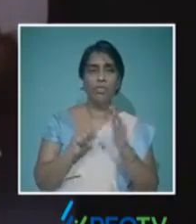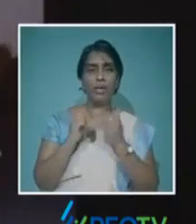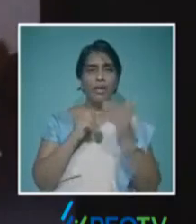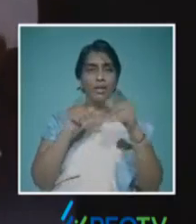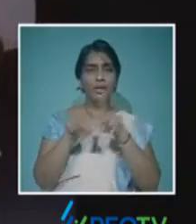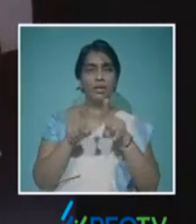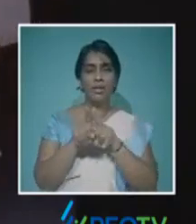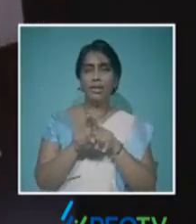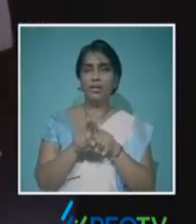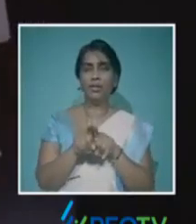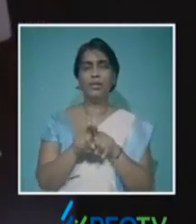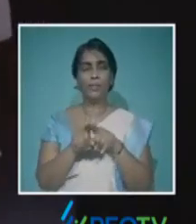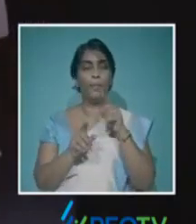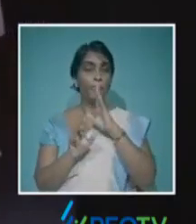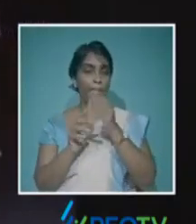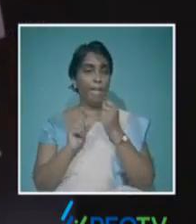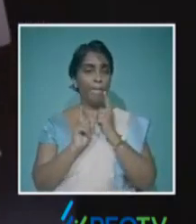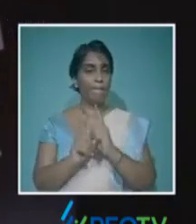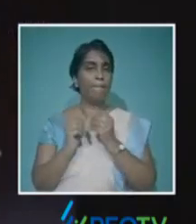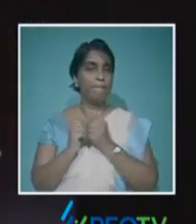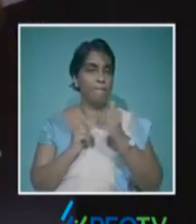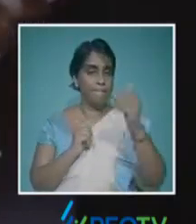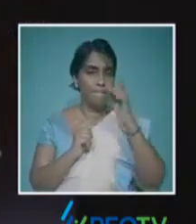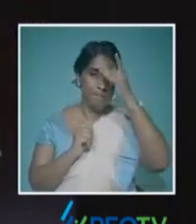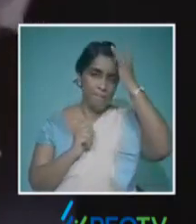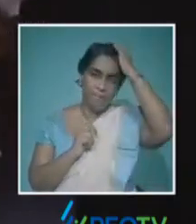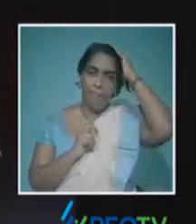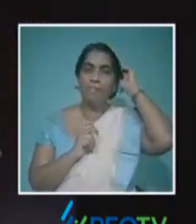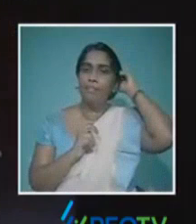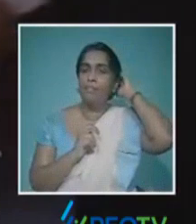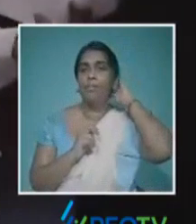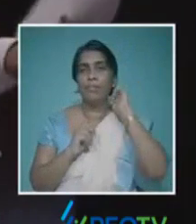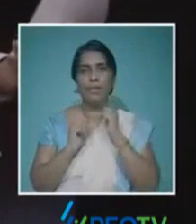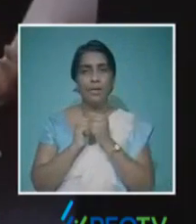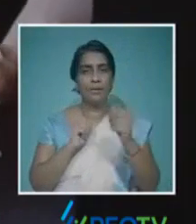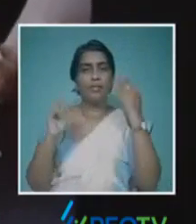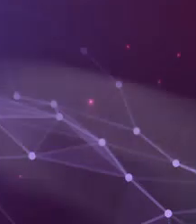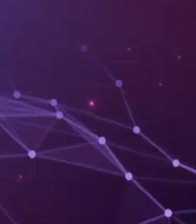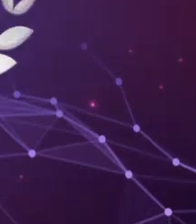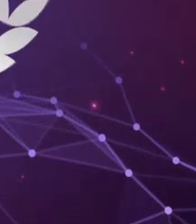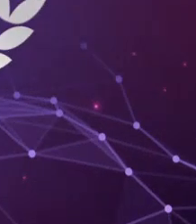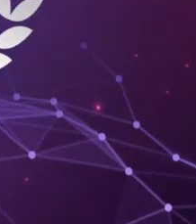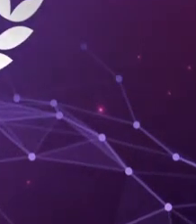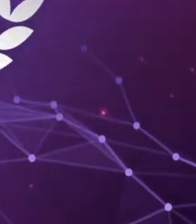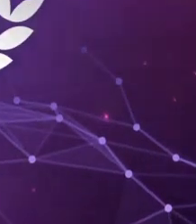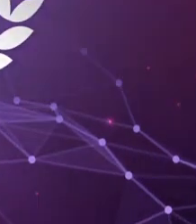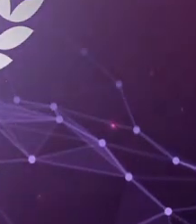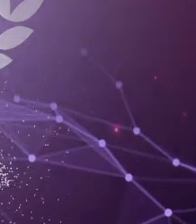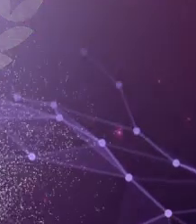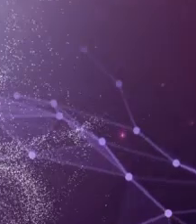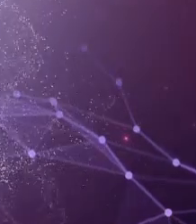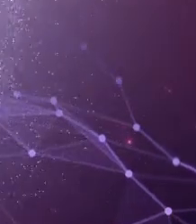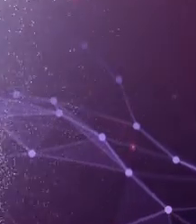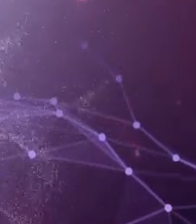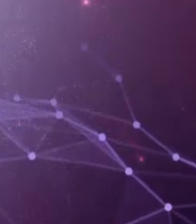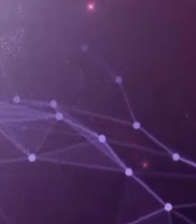අවමත් ආණ්ඩුවට ස්ථාවරභාවයක් වෙන්න ගන්න බැරුව බොරුවට වටේ දුවනවා සර්වපාක්ෂික කියන ලේබල් එක. 2022 වසරේ ශ්‍රී ලංකාවේ